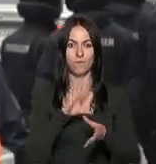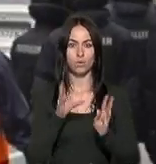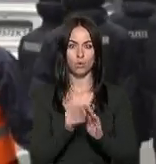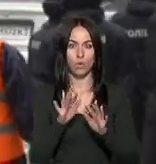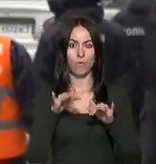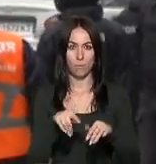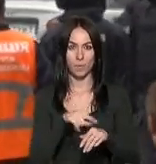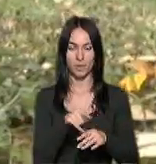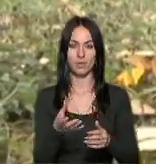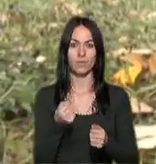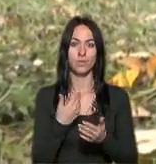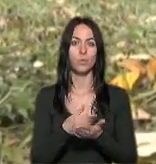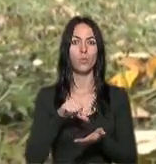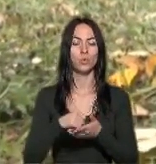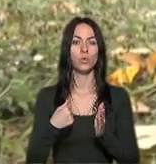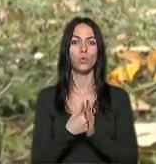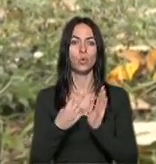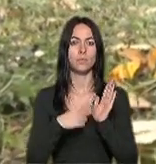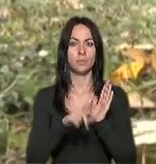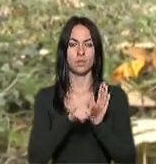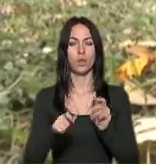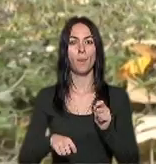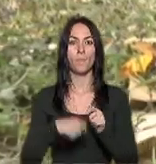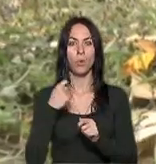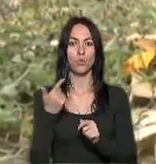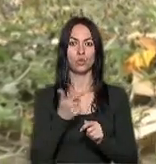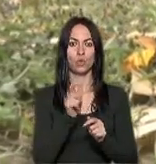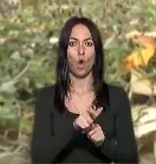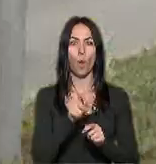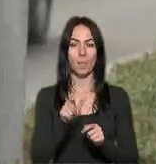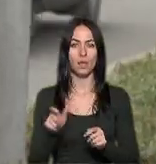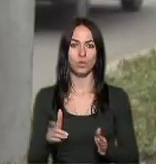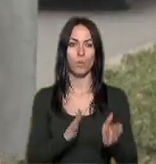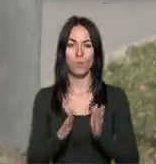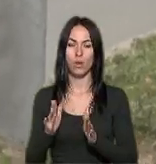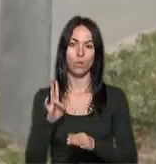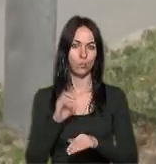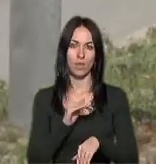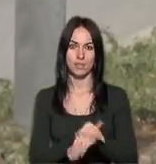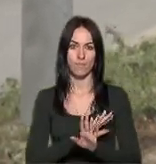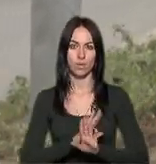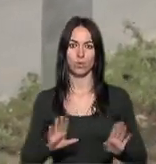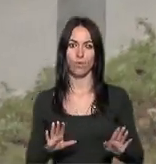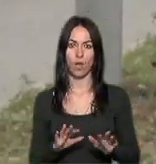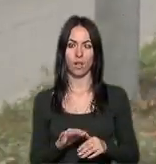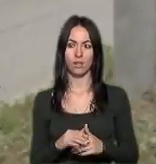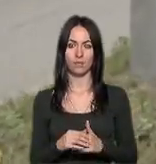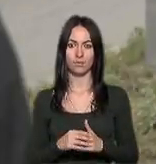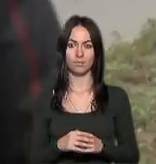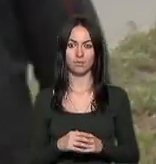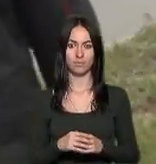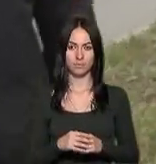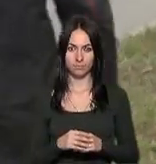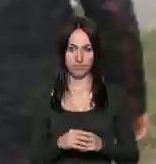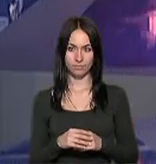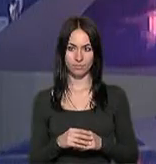до 70 людей. Порушень громадського порядку поліцейські не зафіксували. Альона Рязанцева та Антон Калита. Новини на Суспільному.